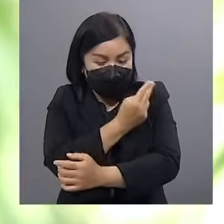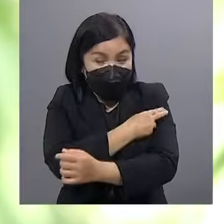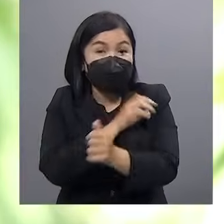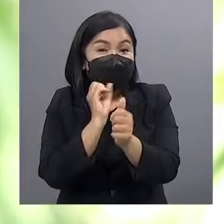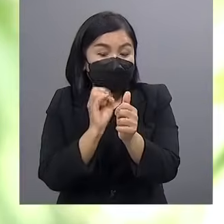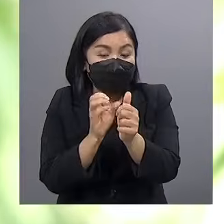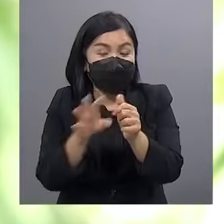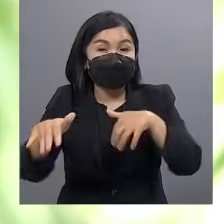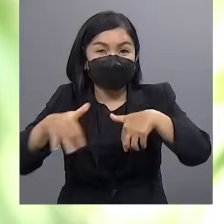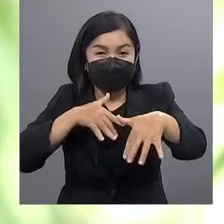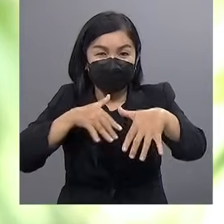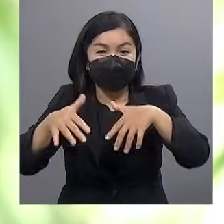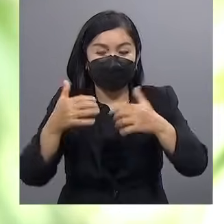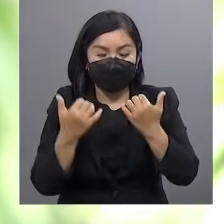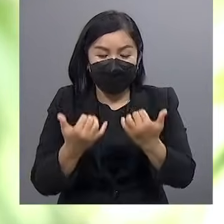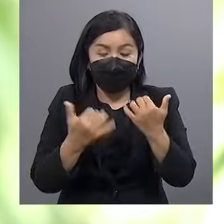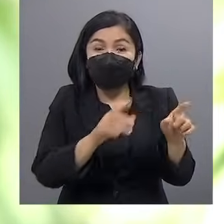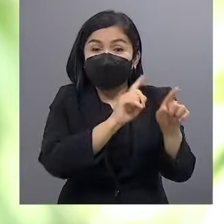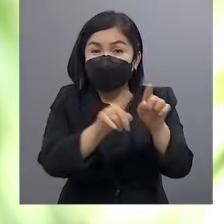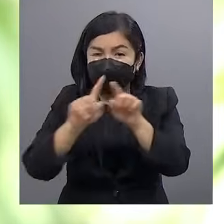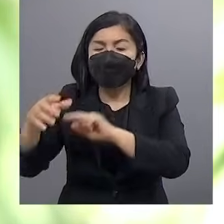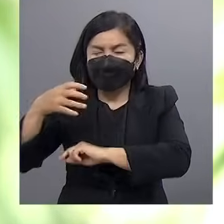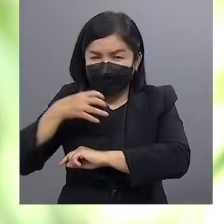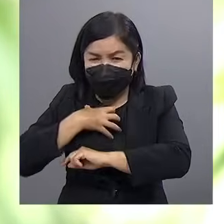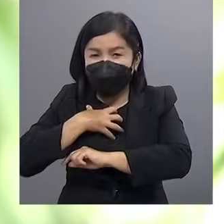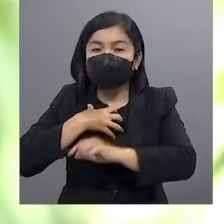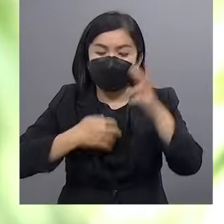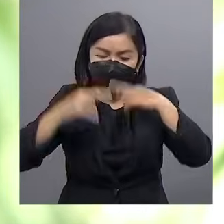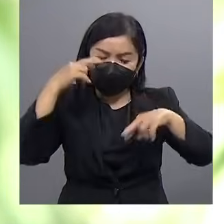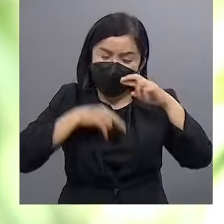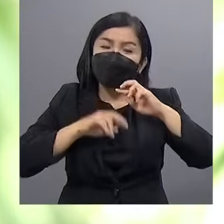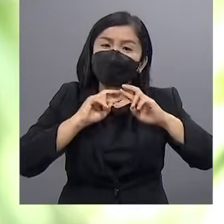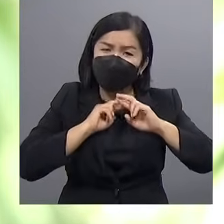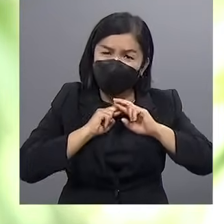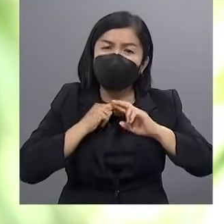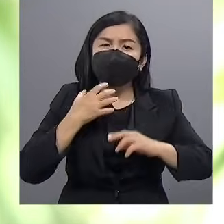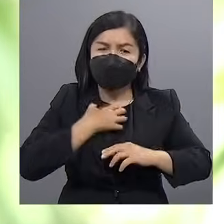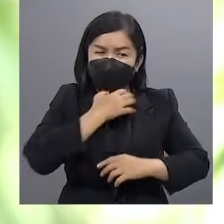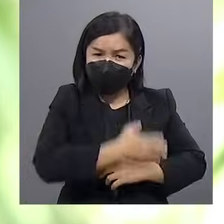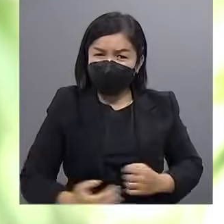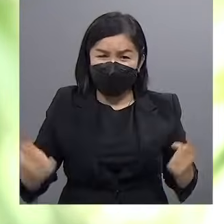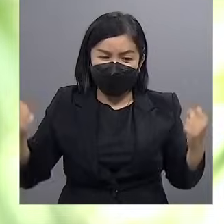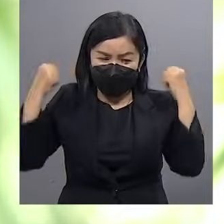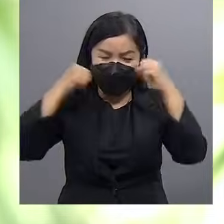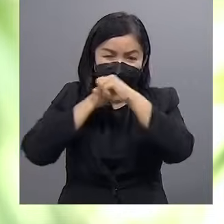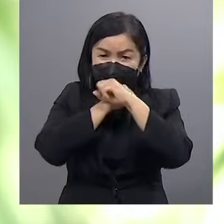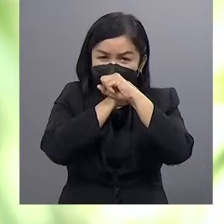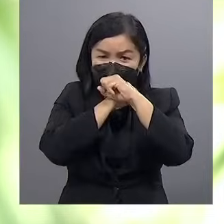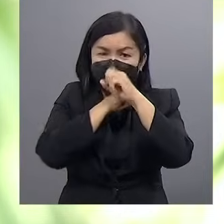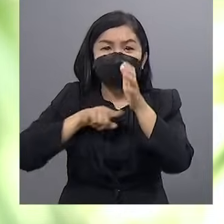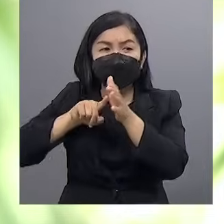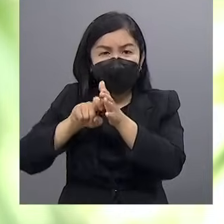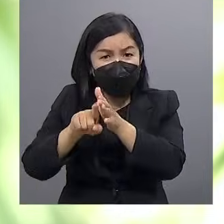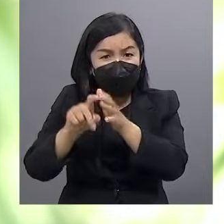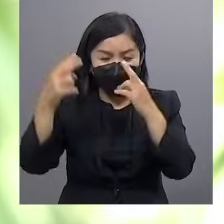ช่วงนี้นะคะหลายๆท่านที่อยากจะดูแลสุขภาพอยากจะเสริมสร้างภูมิคุ้มกันให้กับร่างกายของเราเราจะต้องดูแล